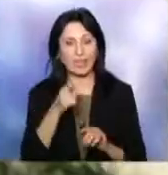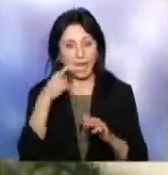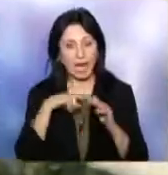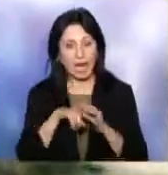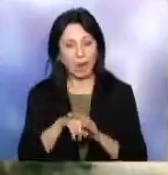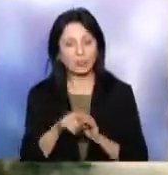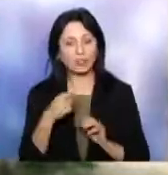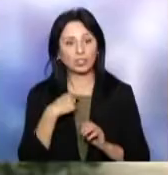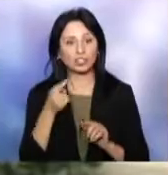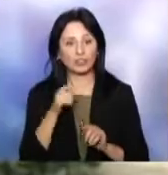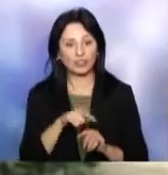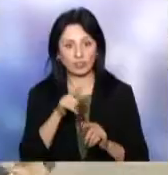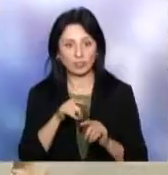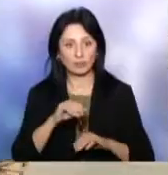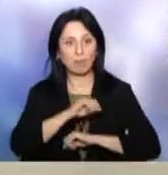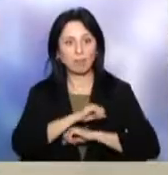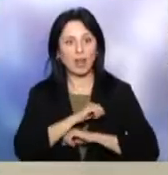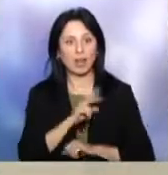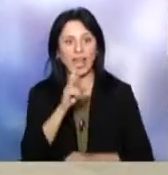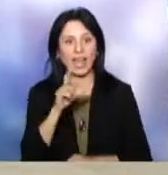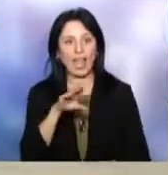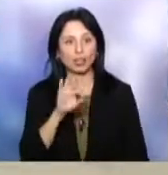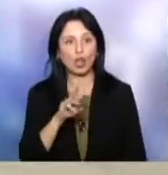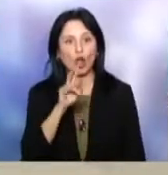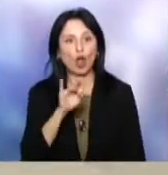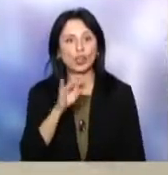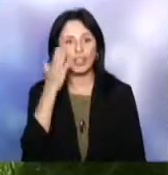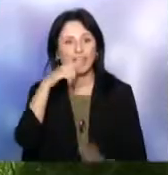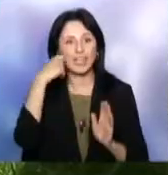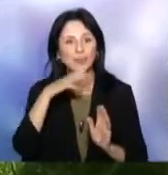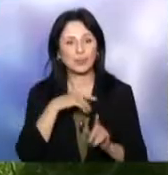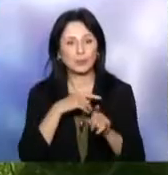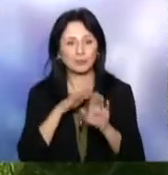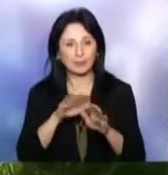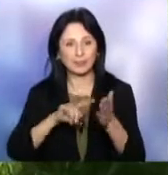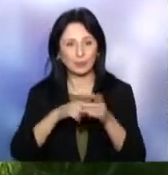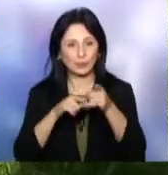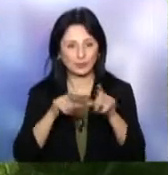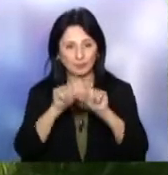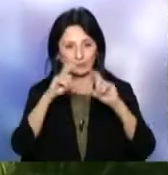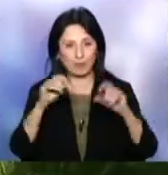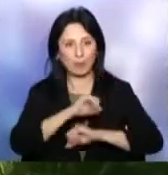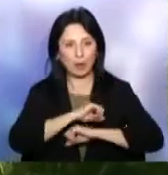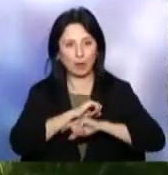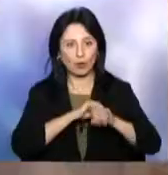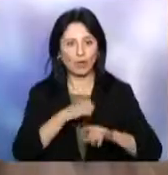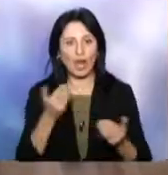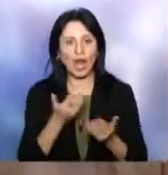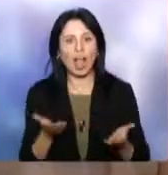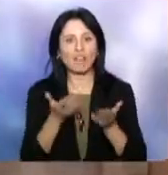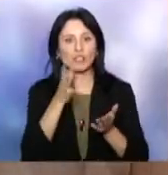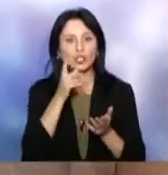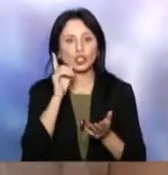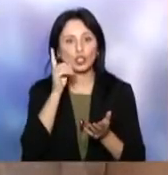გამომდინარე მოვედით ქეთო და კოტე აივანზე, სადაც გადაღებულია ეს ფილმი ძირითადად და აქ გვინდა რომ გავაცოცხლოთ ის